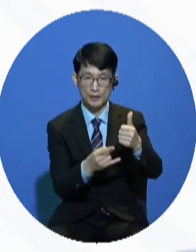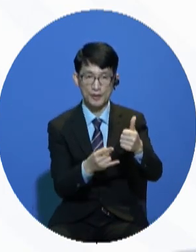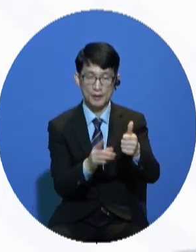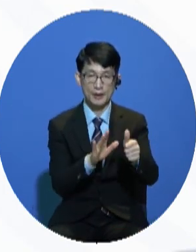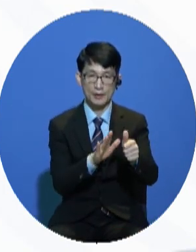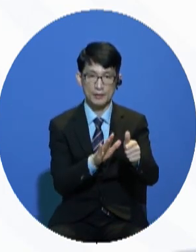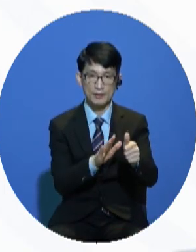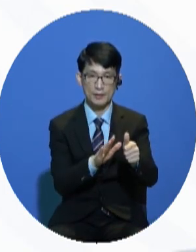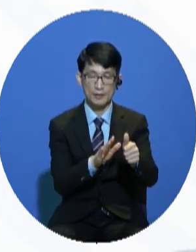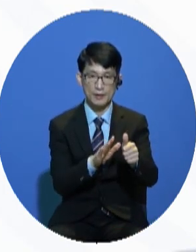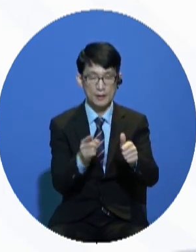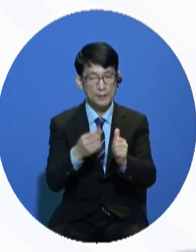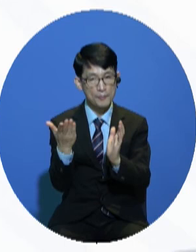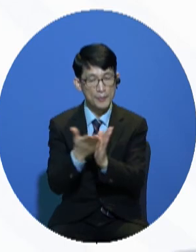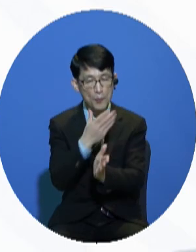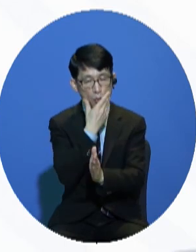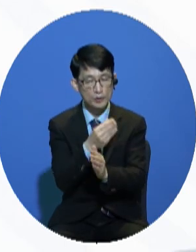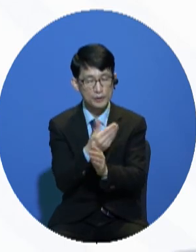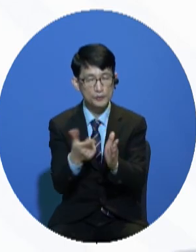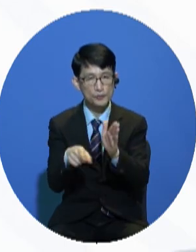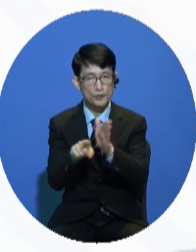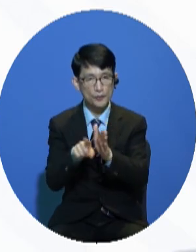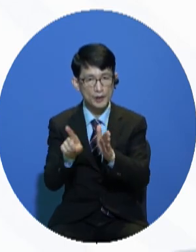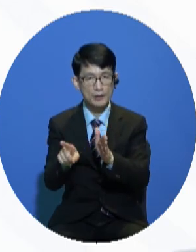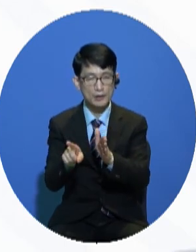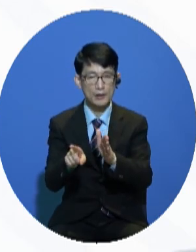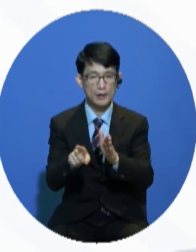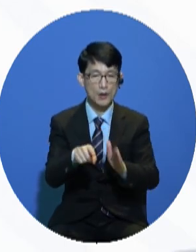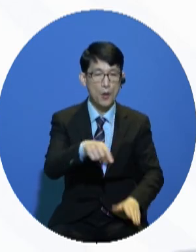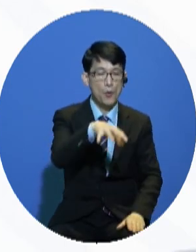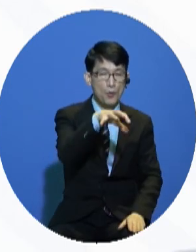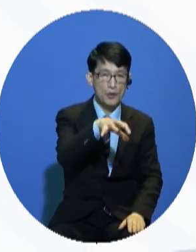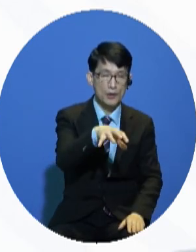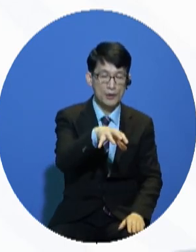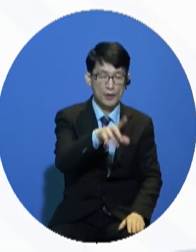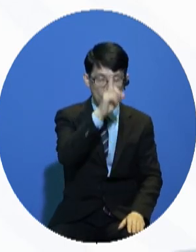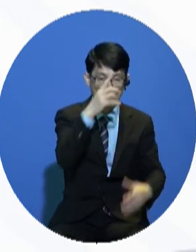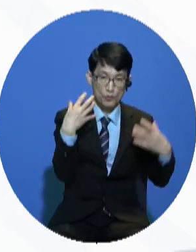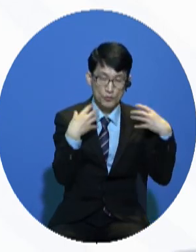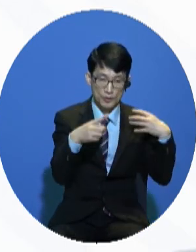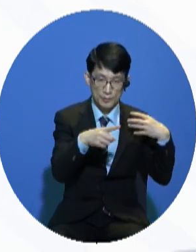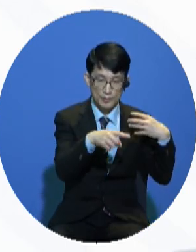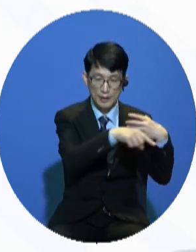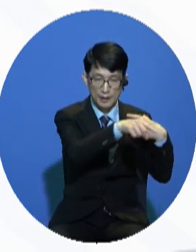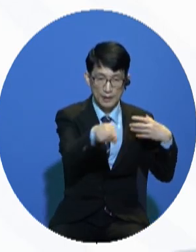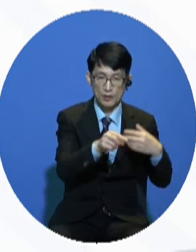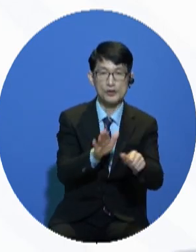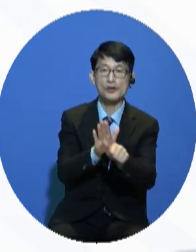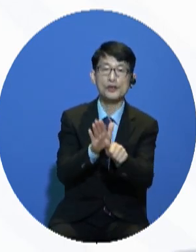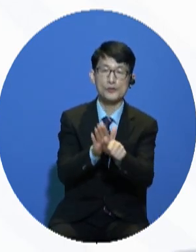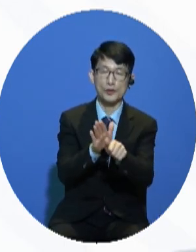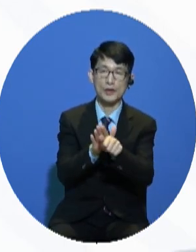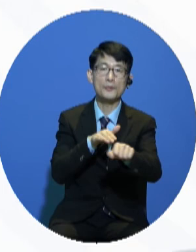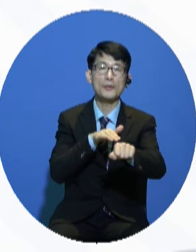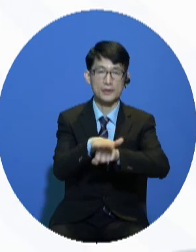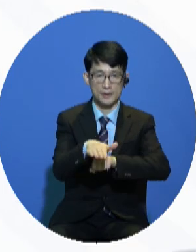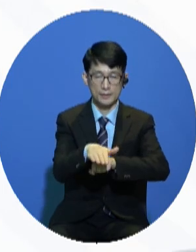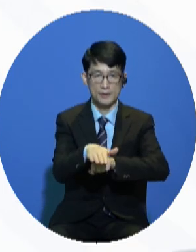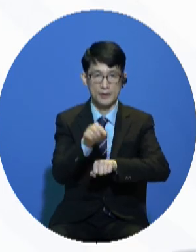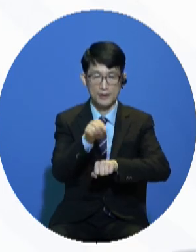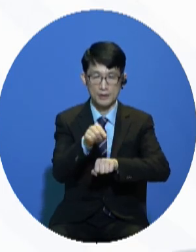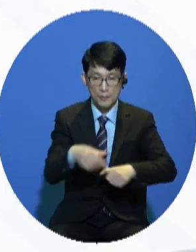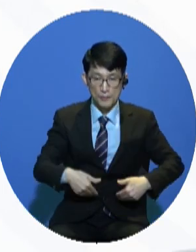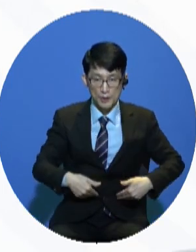지원 체계, 그리고 맞춤형 복지를 실현하기 위한 공단 중심의 국가장애인 복지공단 중심의 어떤 지원 체계, 이걸 통해서